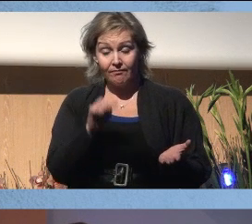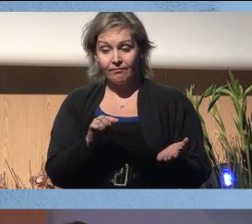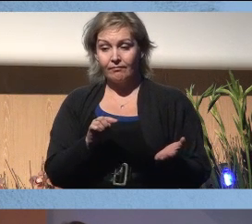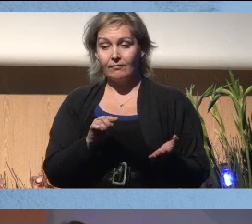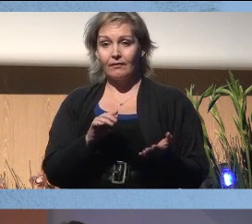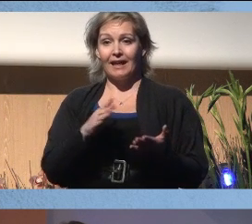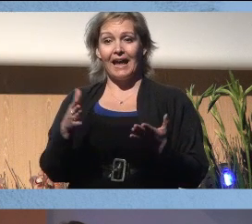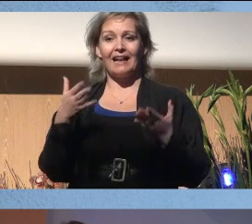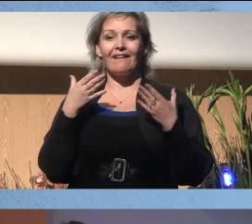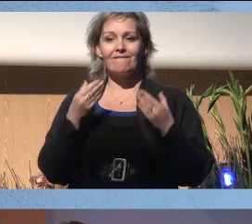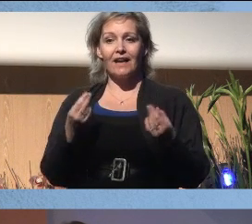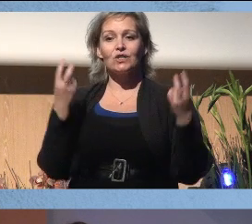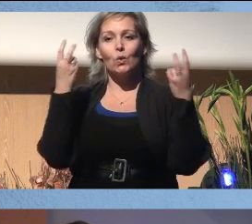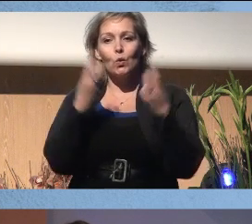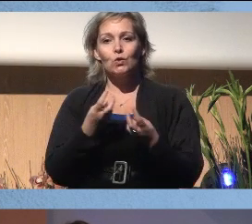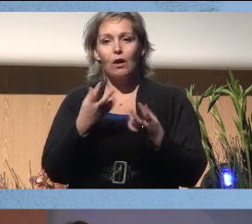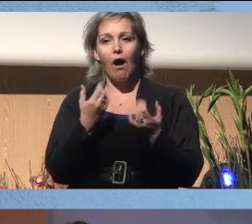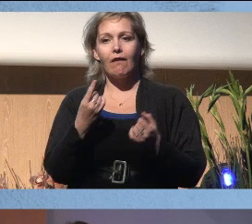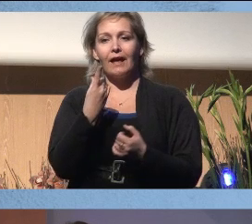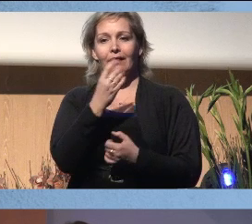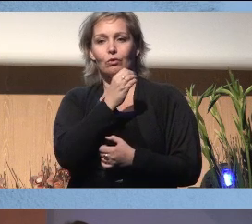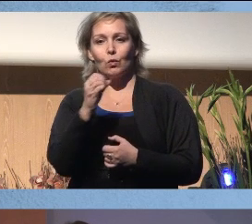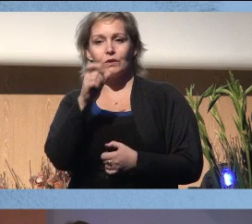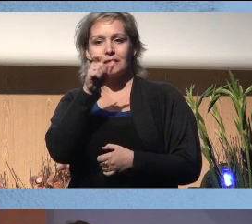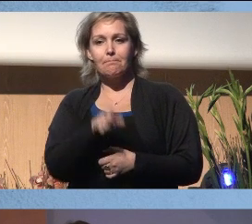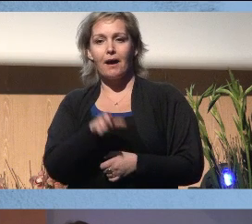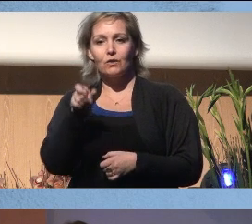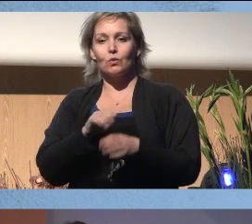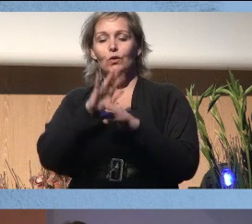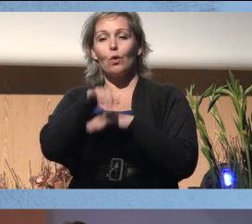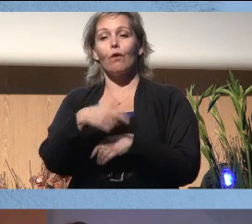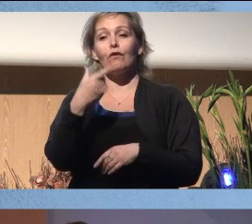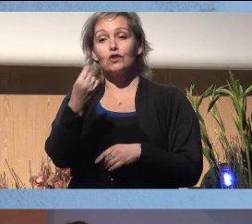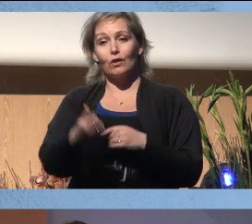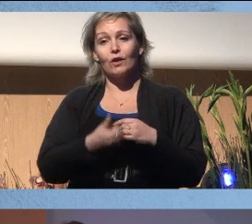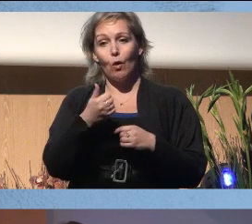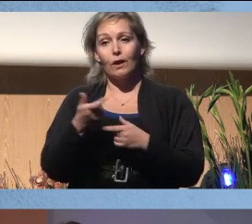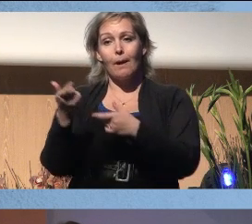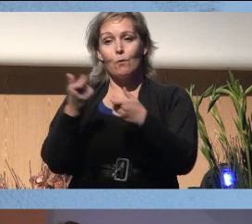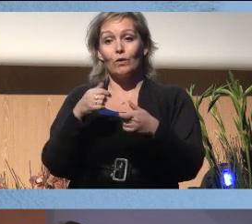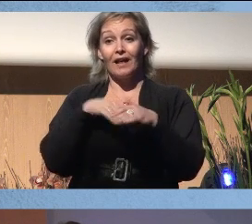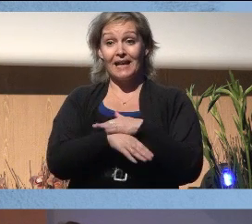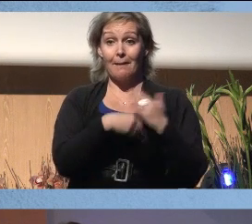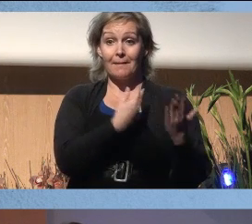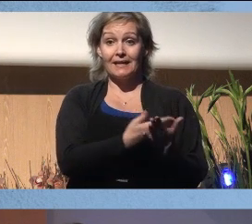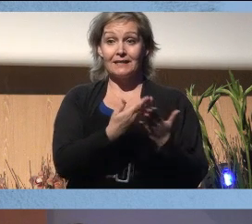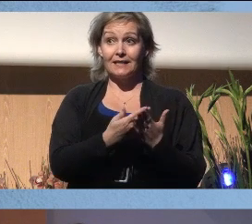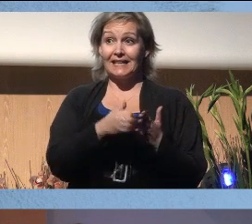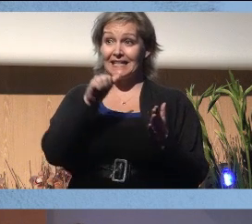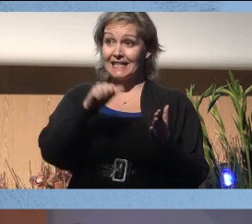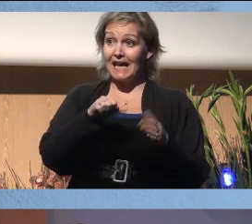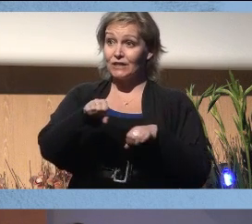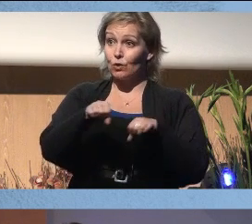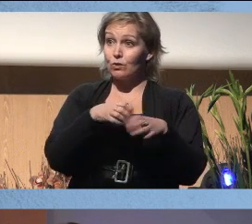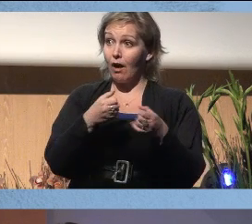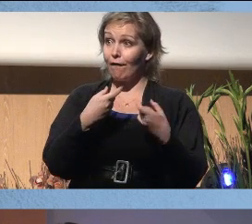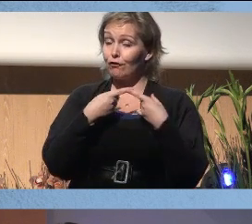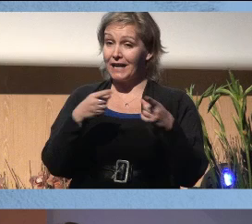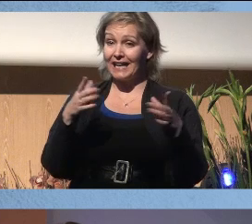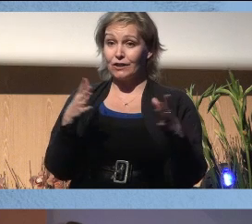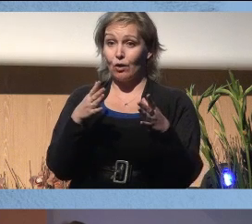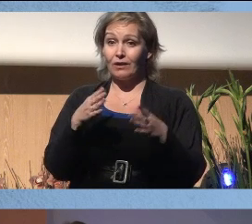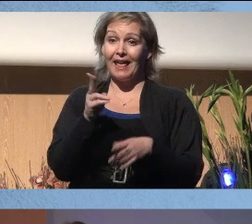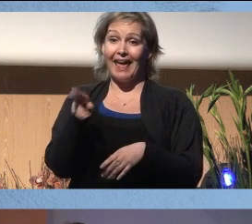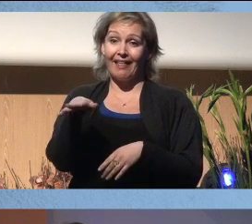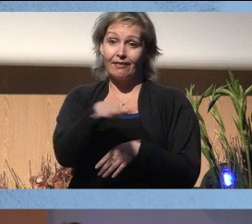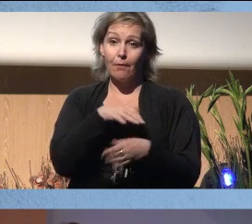En helt fersk undersøkelse av 1000 personer over 70 år, som mottar hjemmetjenester i 16 kommuner av ulik størrelse i Hedmark